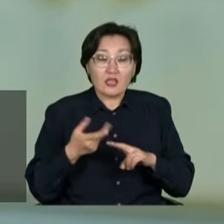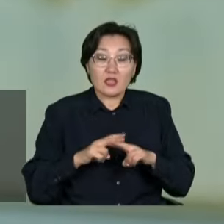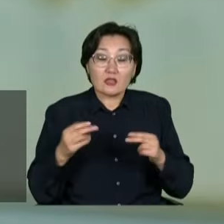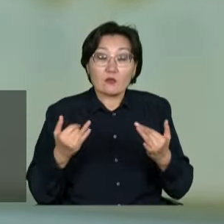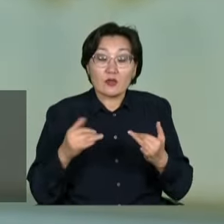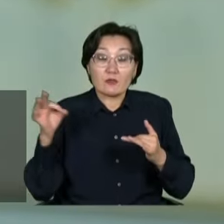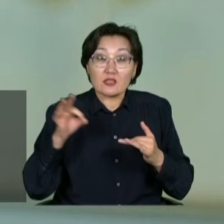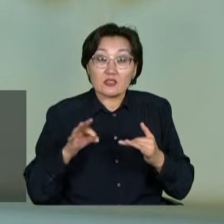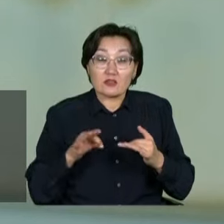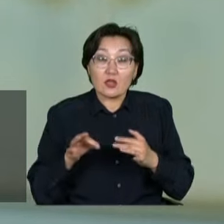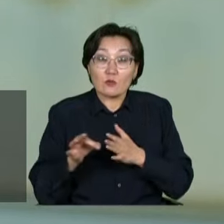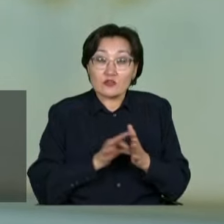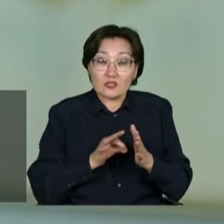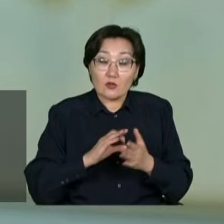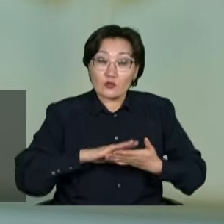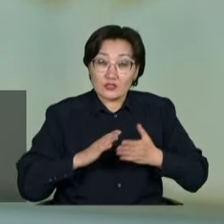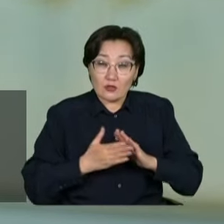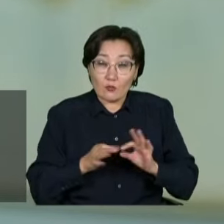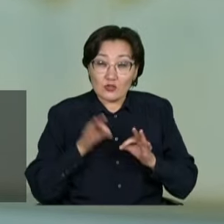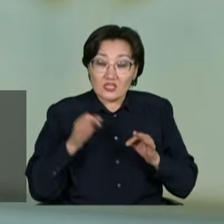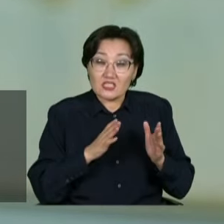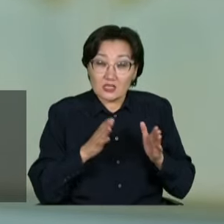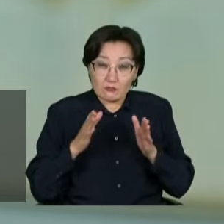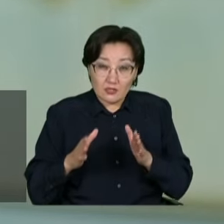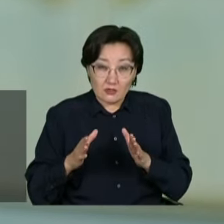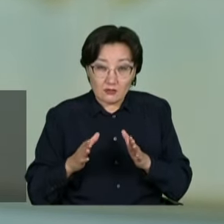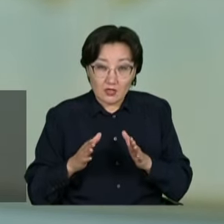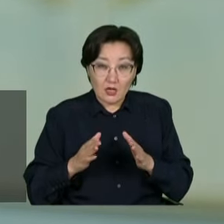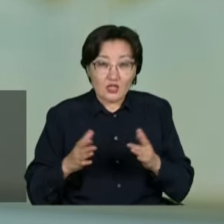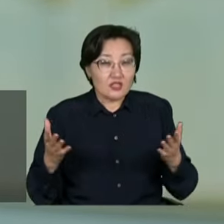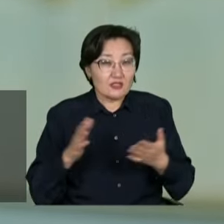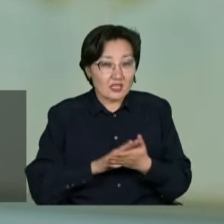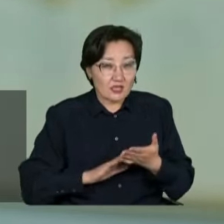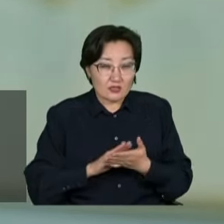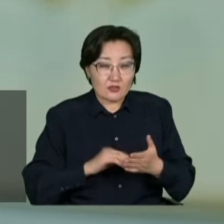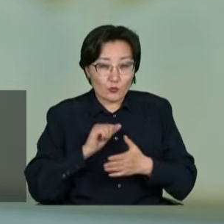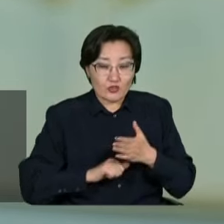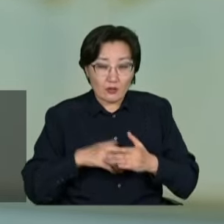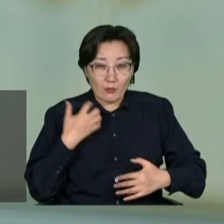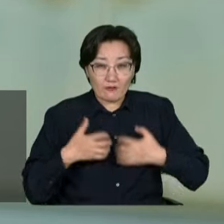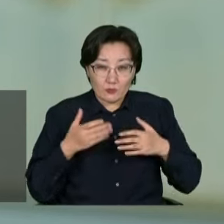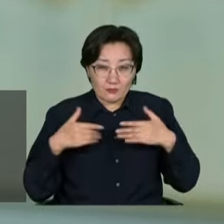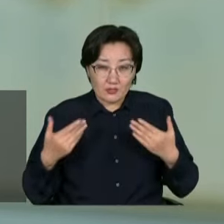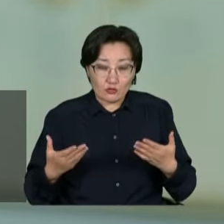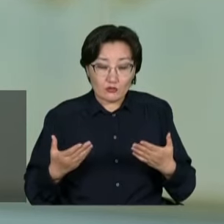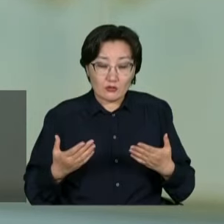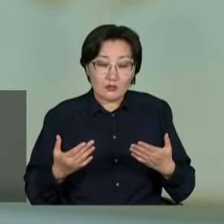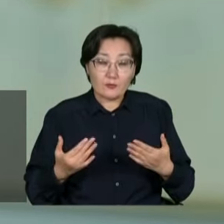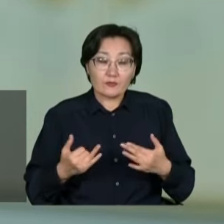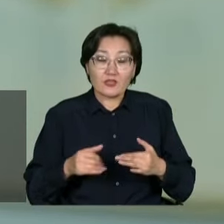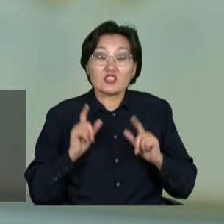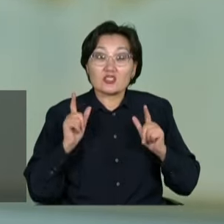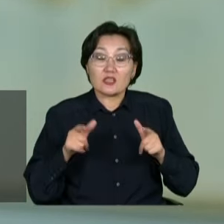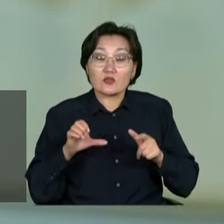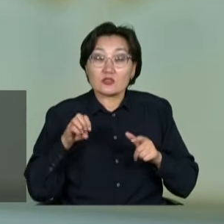момент оперативная обстановка в области стабильная. Никаких поводов для беспокойства нет.